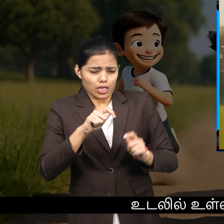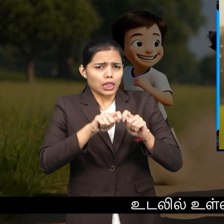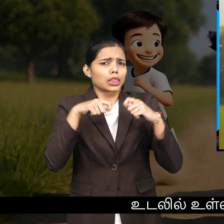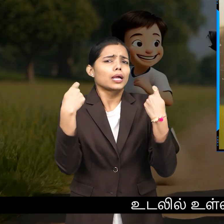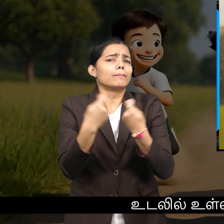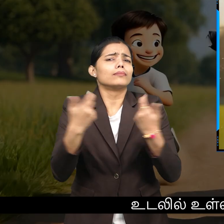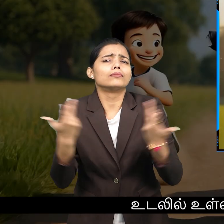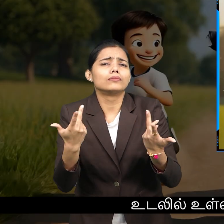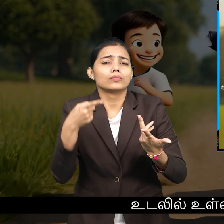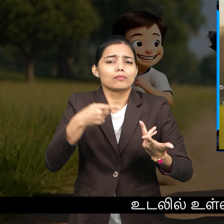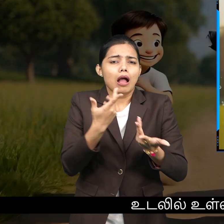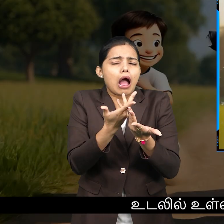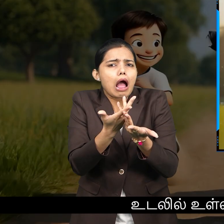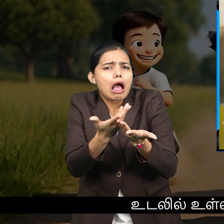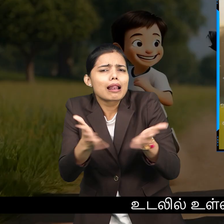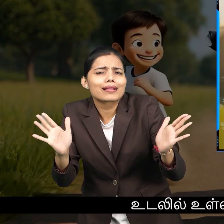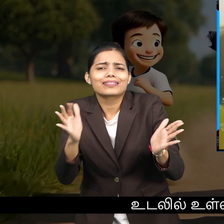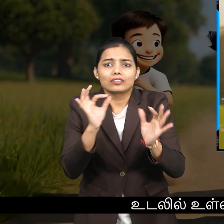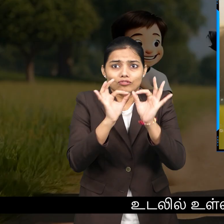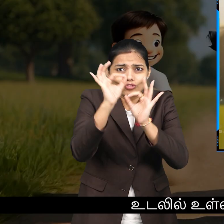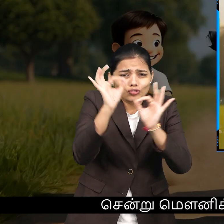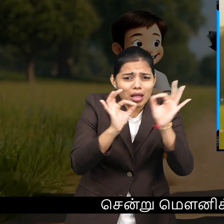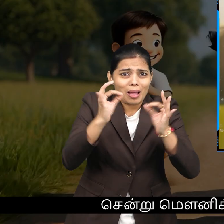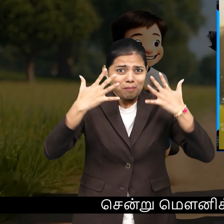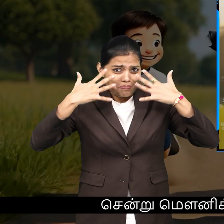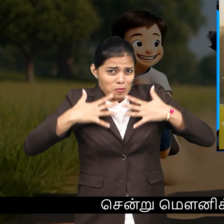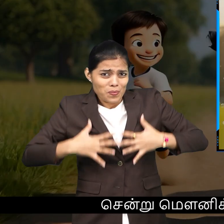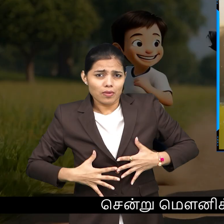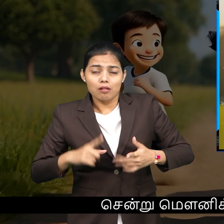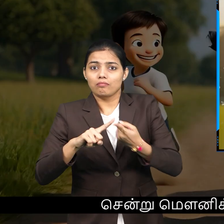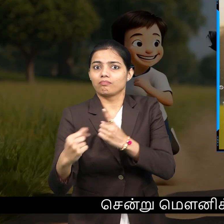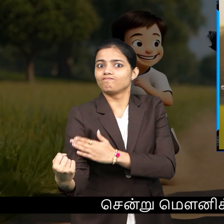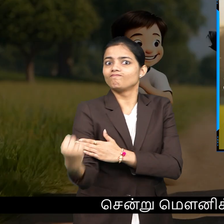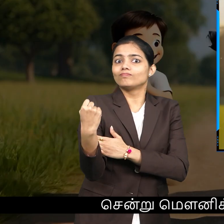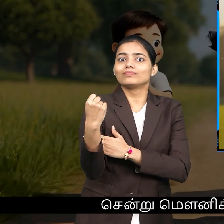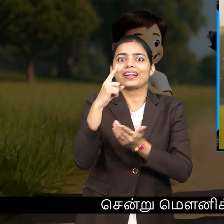சகாக்களே, உடலில் உள்ள ஒவ்வொரு செல்லுக்கும் சென்று மௌனிக்கு சக்தியை கொடுப்போம்.